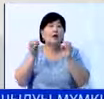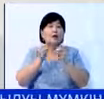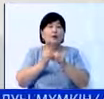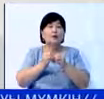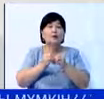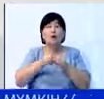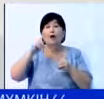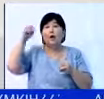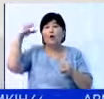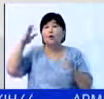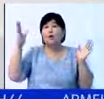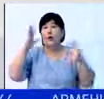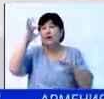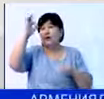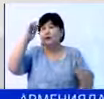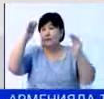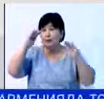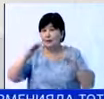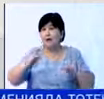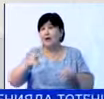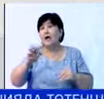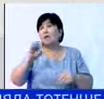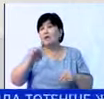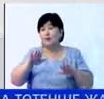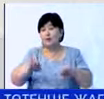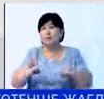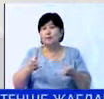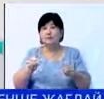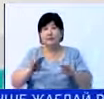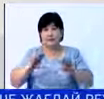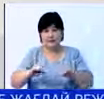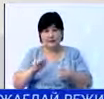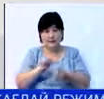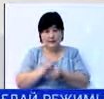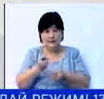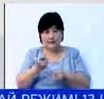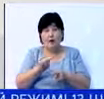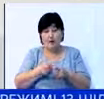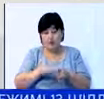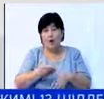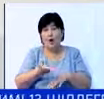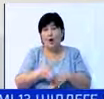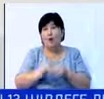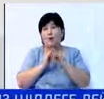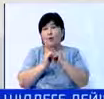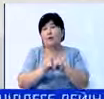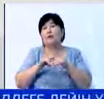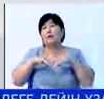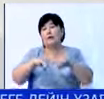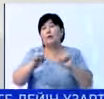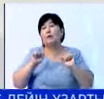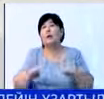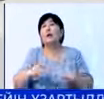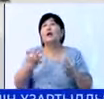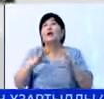ауа температурасы түседі, сол кезінде битум қайтадан өз орнына келеді. Сол кезінде ауыр салмақты көліктерге жүруге болады.